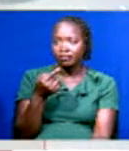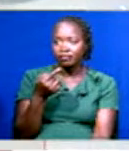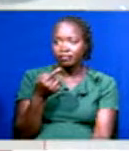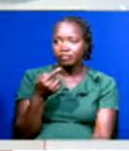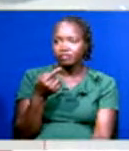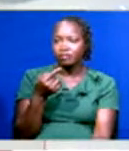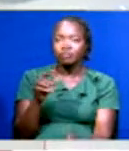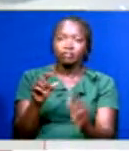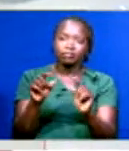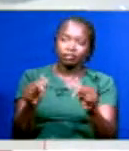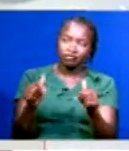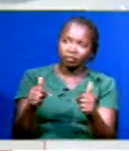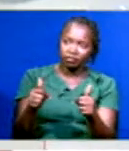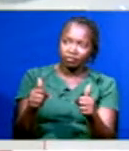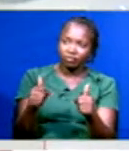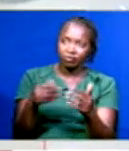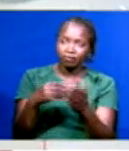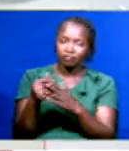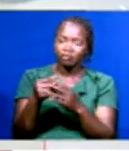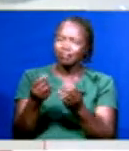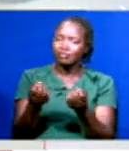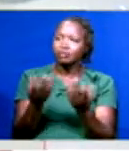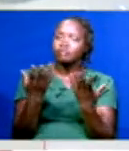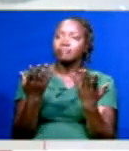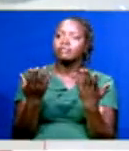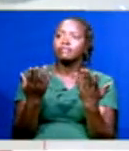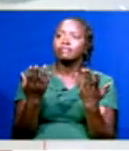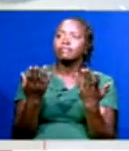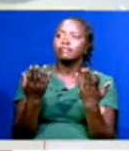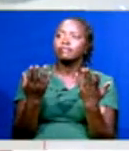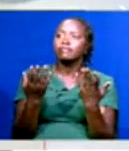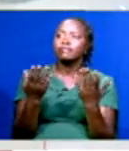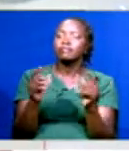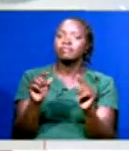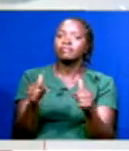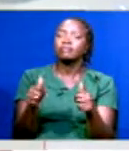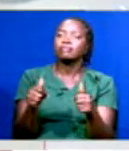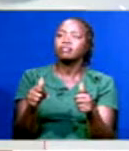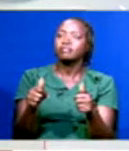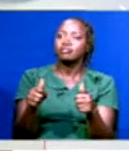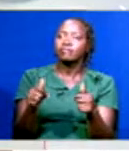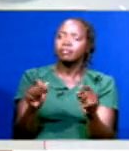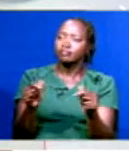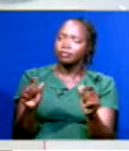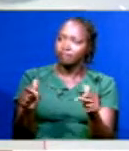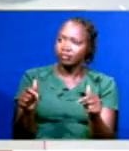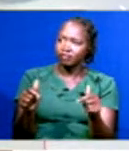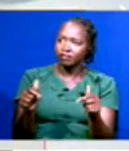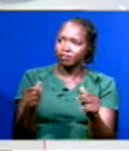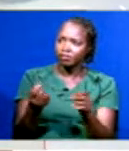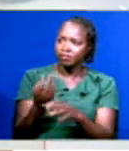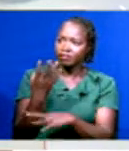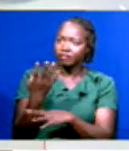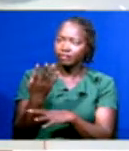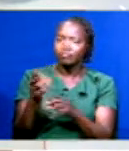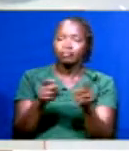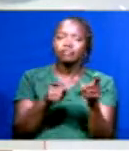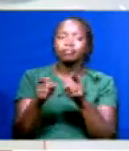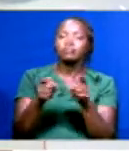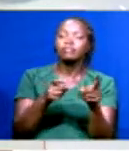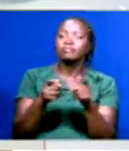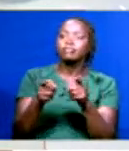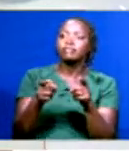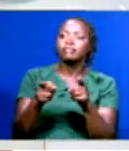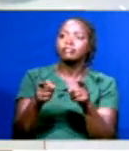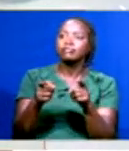gas wamekuwa kituzia bei kali. Gas wamekuwa kituzia bei kali because of monopoly.